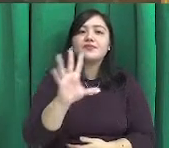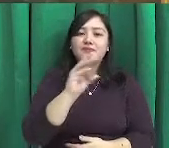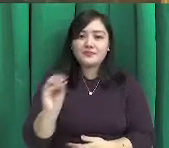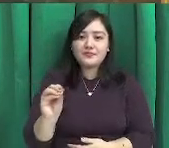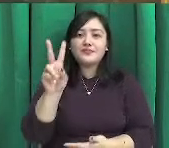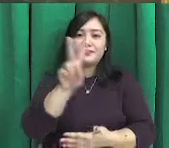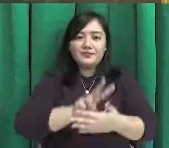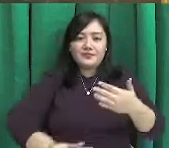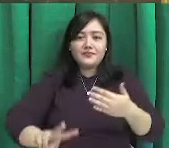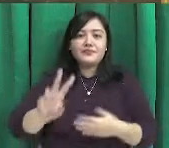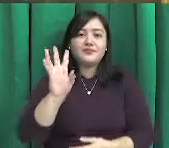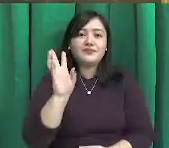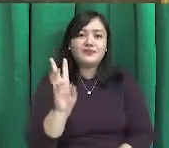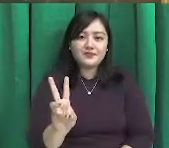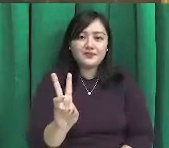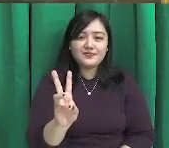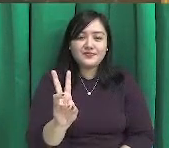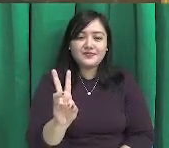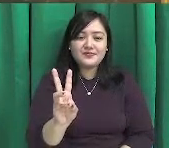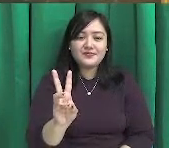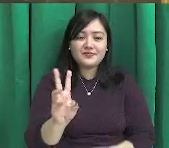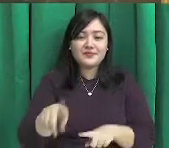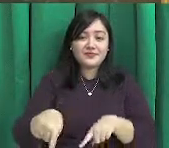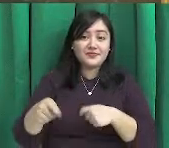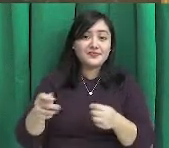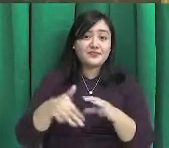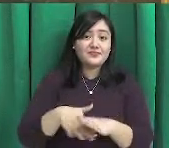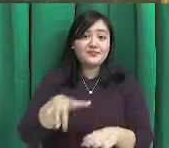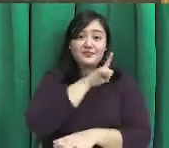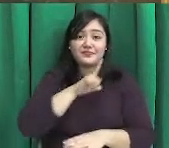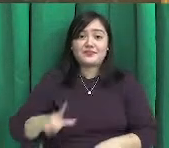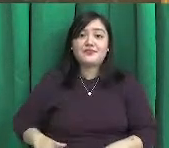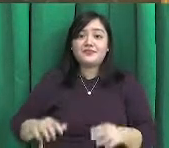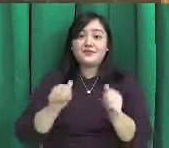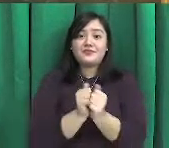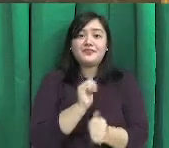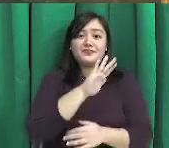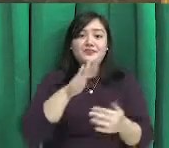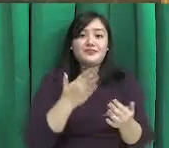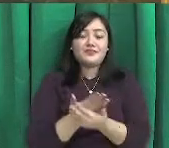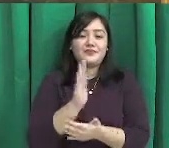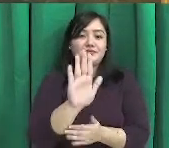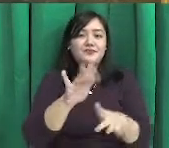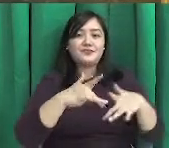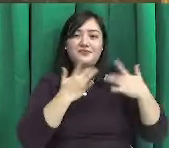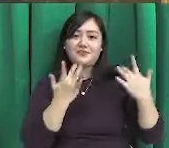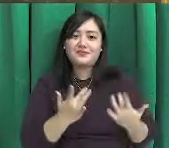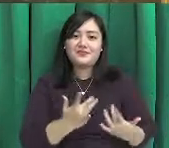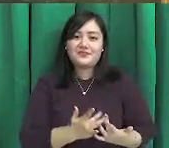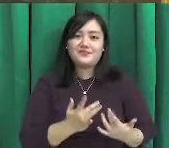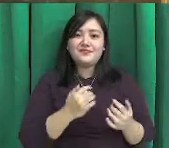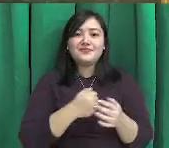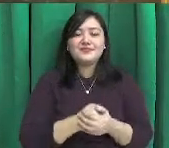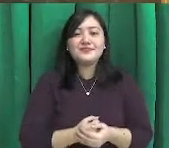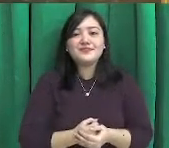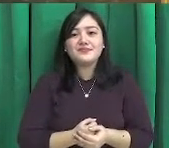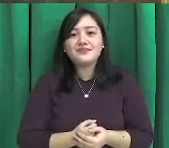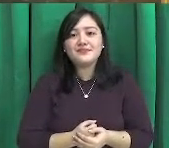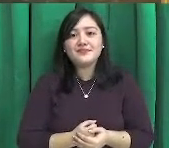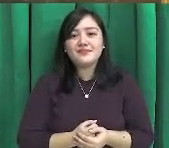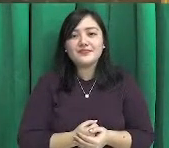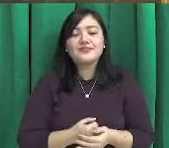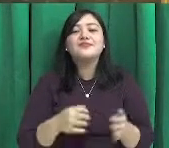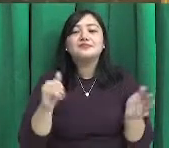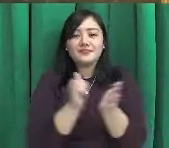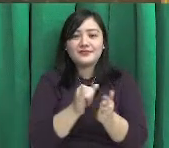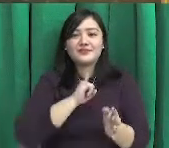thy ways, acknowledge Him and He shall direct thy path. Yan po ang pinapamuhay ko. Maraming